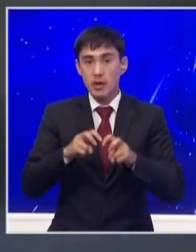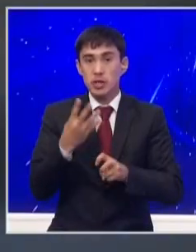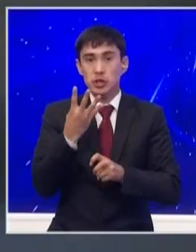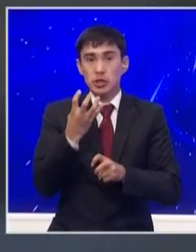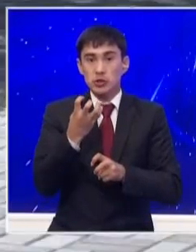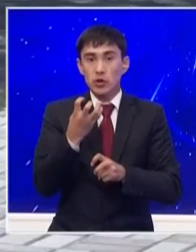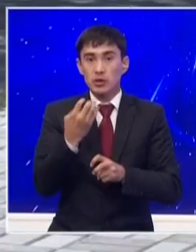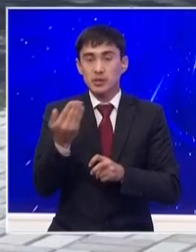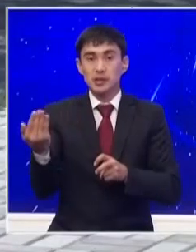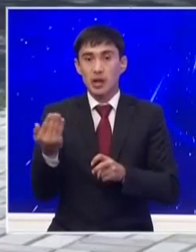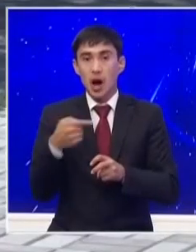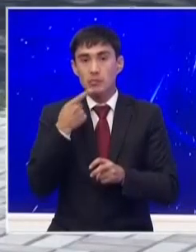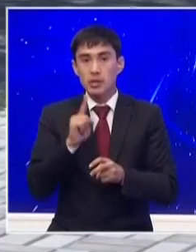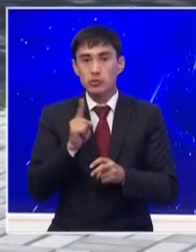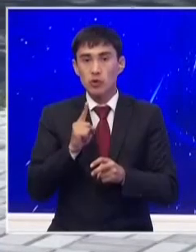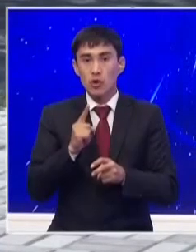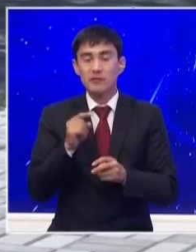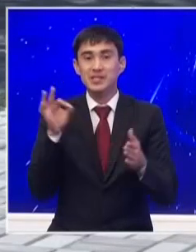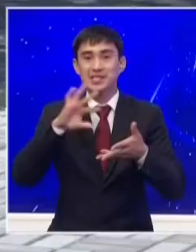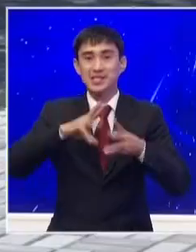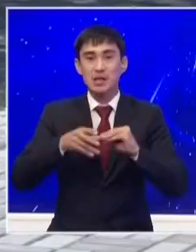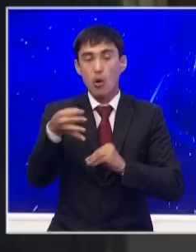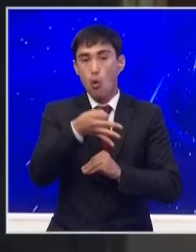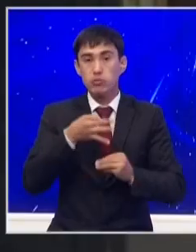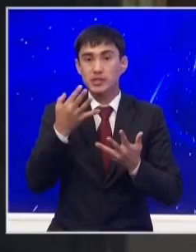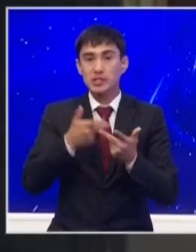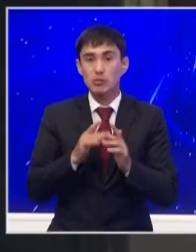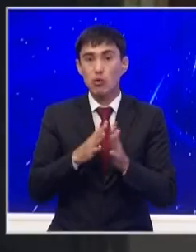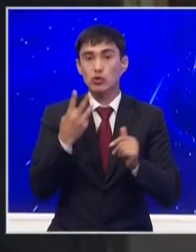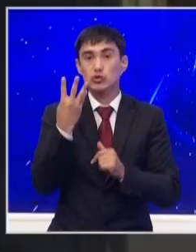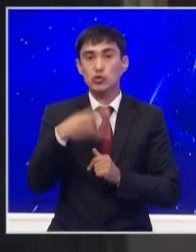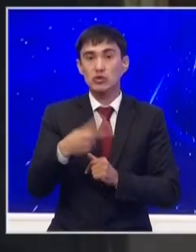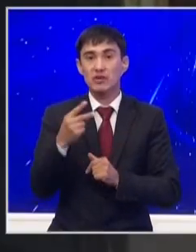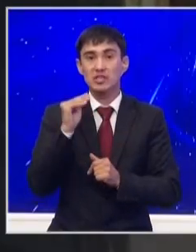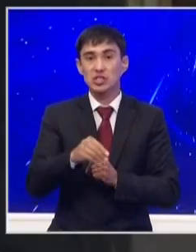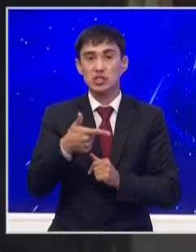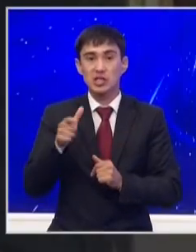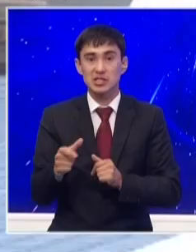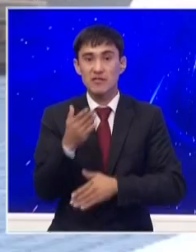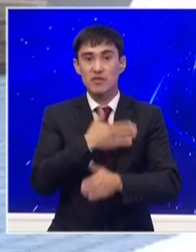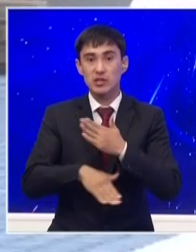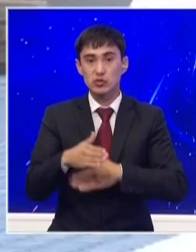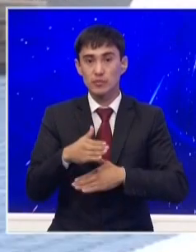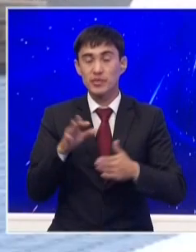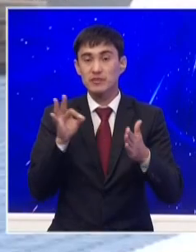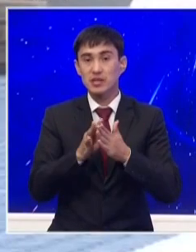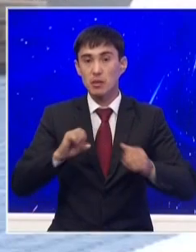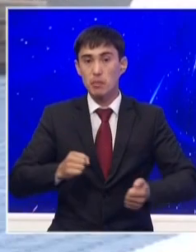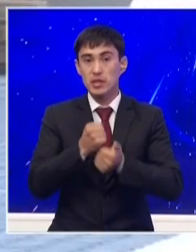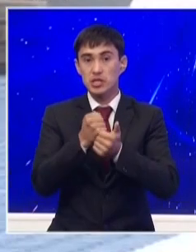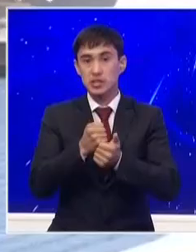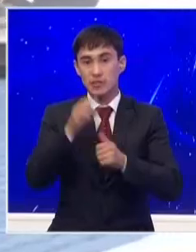около 400 из них. Стоит отметить, что в целом по области насчитывается более 42 тысяч граждан с инвалидностью. В целях